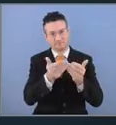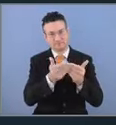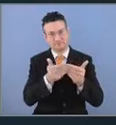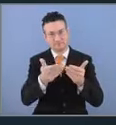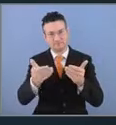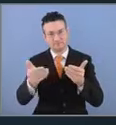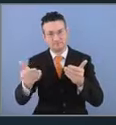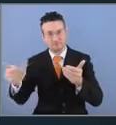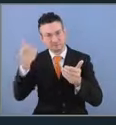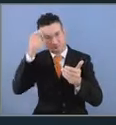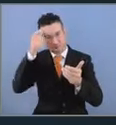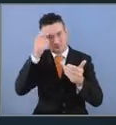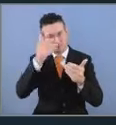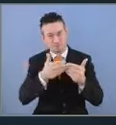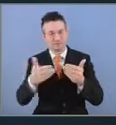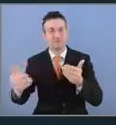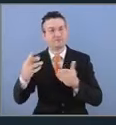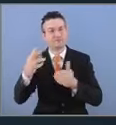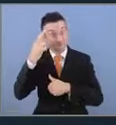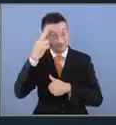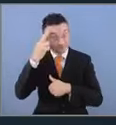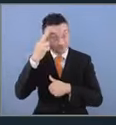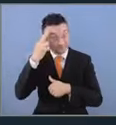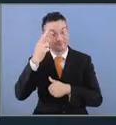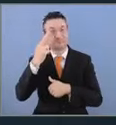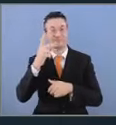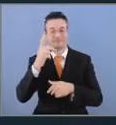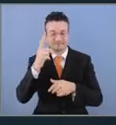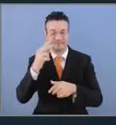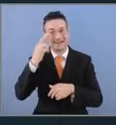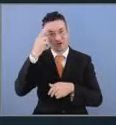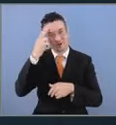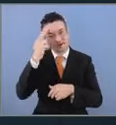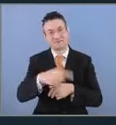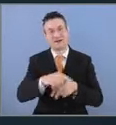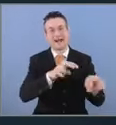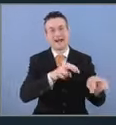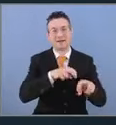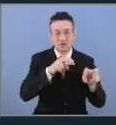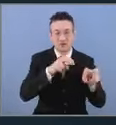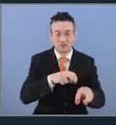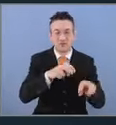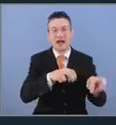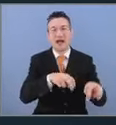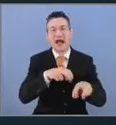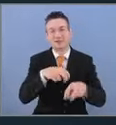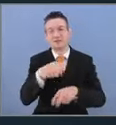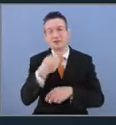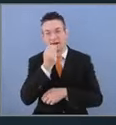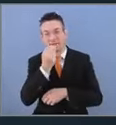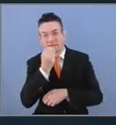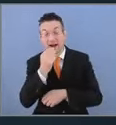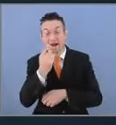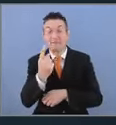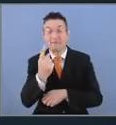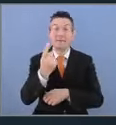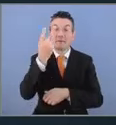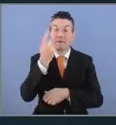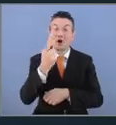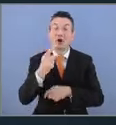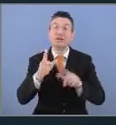rispetto all'agricoltura e all'agroalimentare. Per la prima volta in Regione Lazio abbiamo